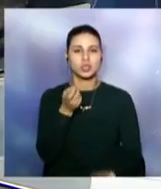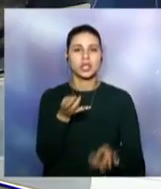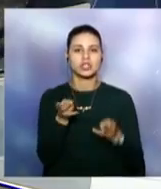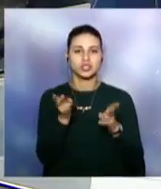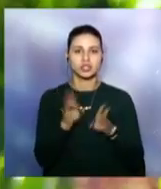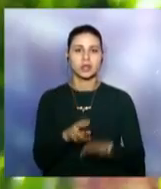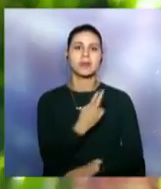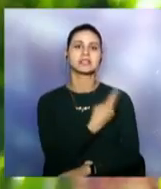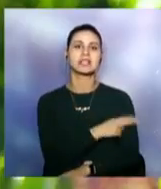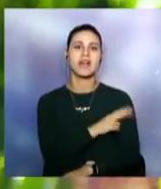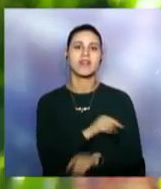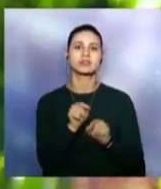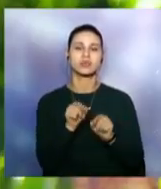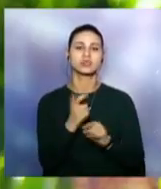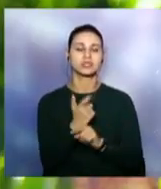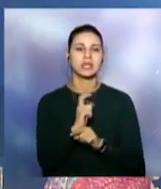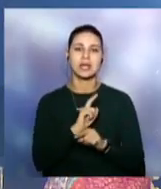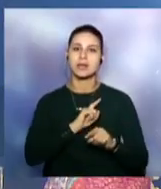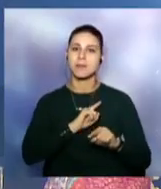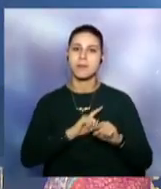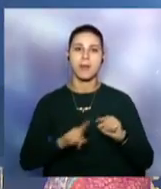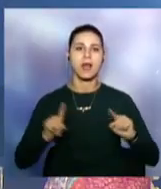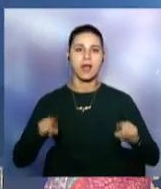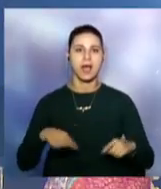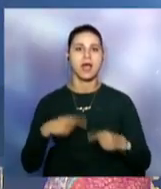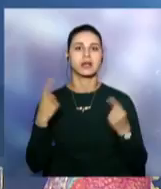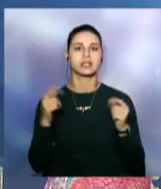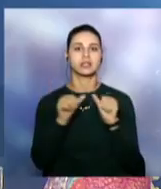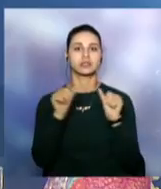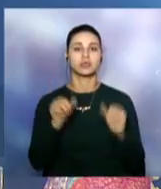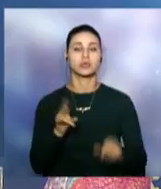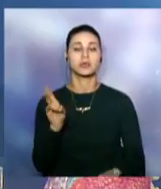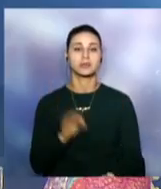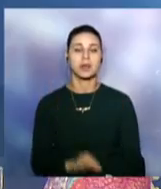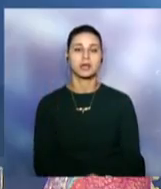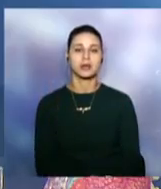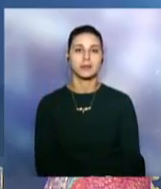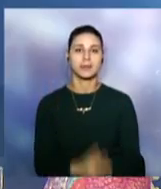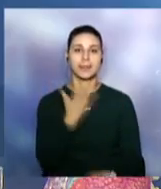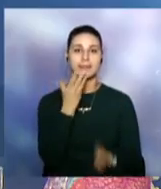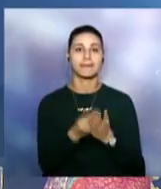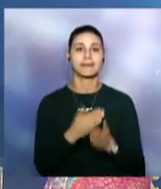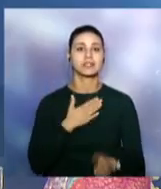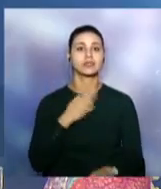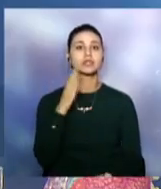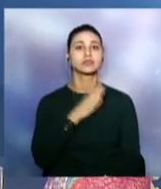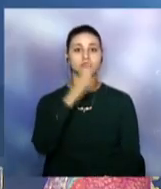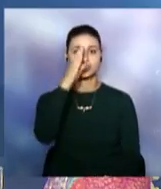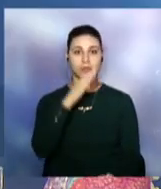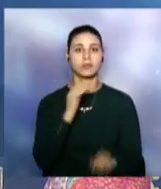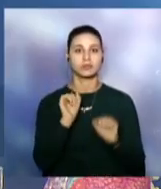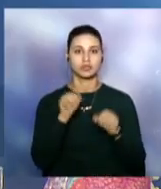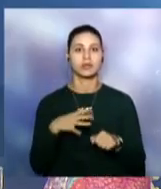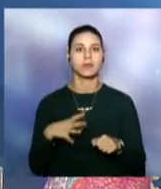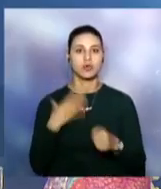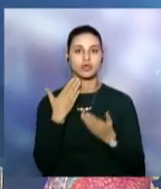რჩება საავადმყოფოში, ძალიან მალე აღიდგენს ფორმას. მაგრამ ჩვენს მშობლებს შეიძლება ქონდეთ